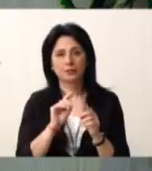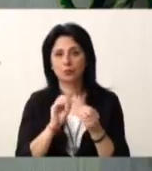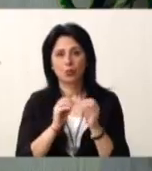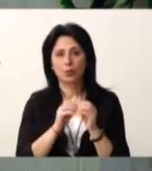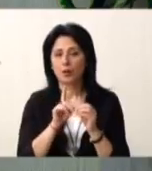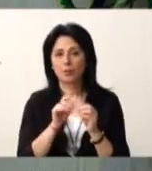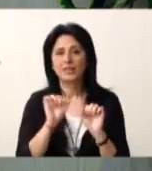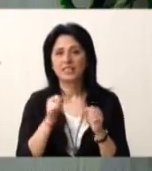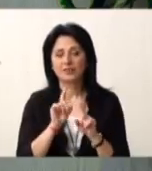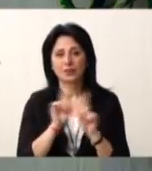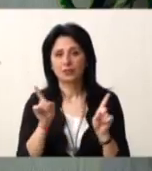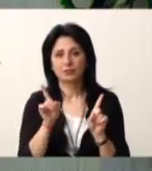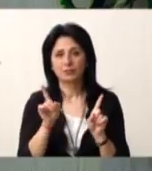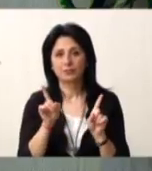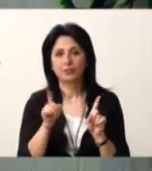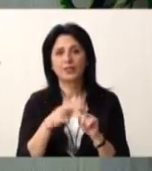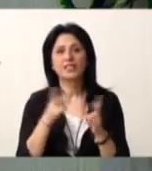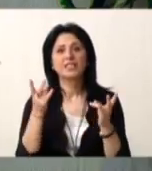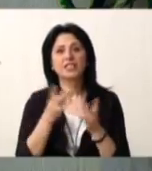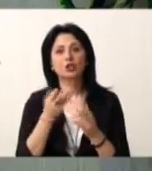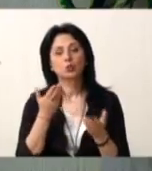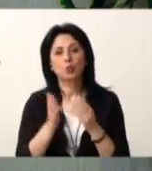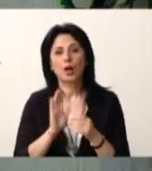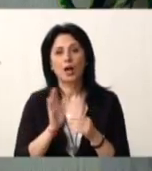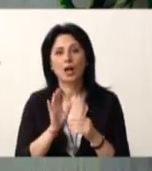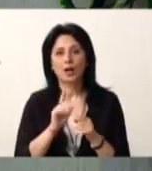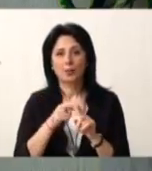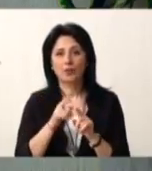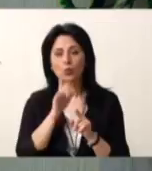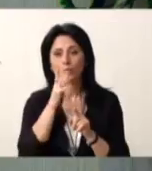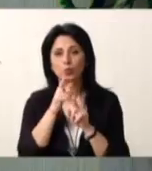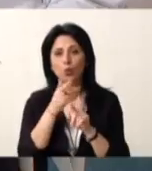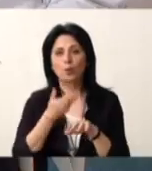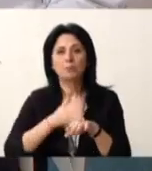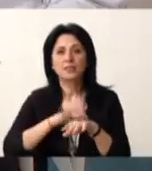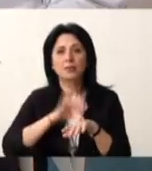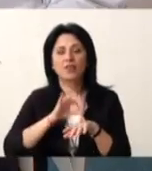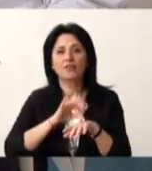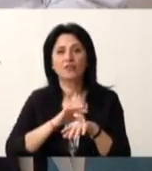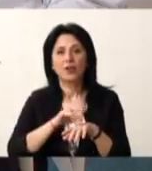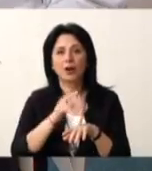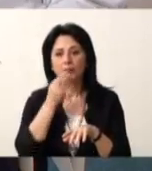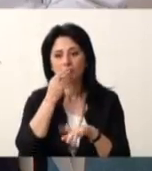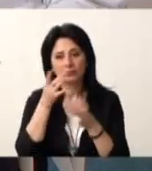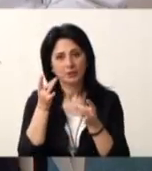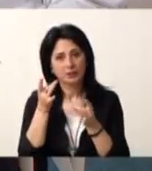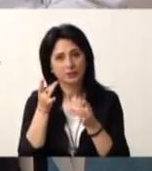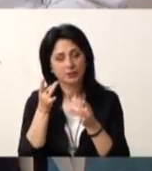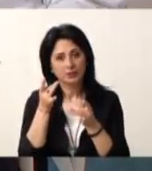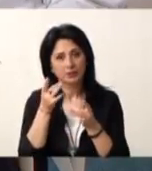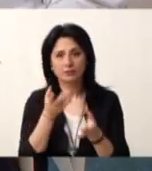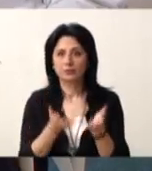პრობლემების დროს არ არის მიზანშეწონილი. საჭიროა თუ არა გამწვავების დროს პროდუქტებზე აქცენტი,